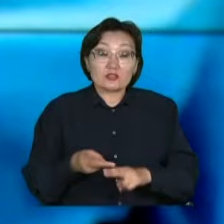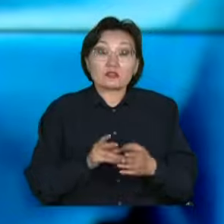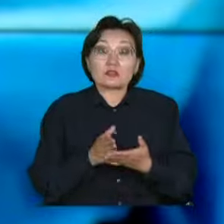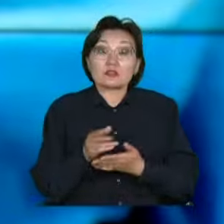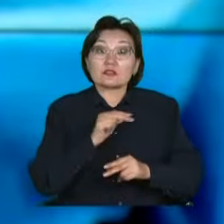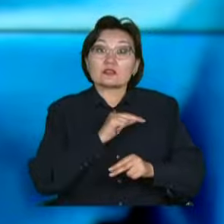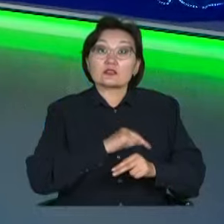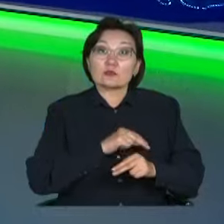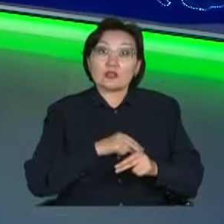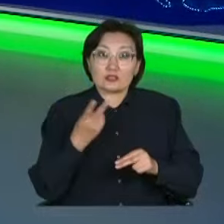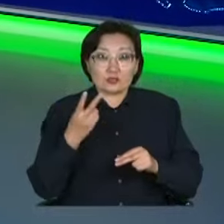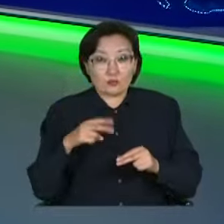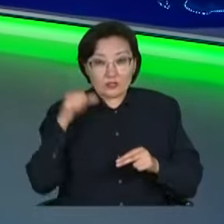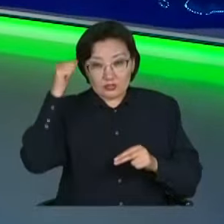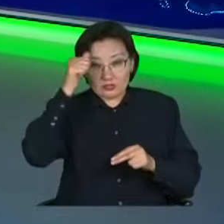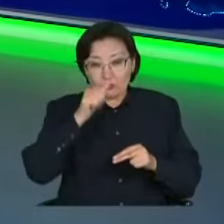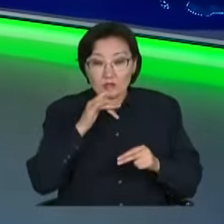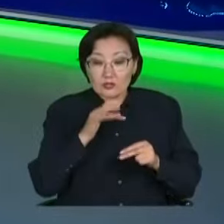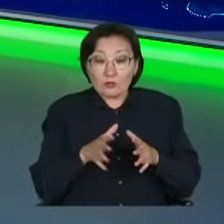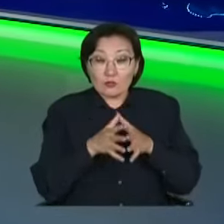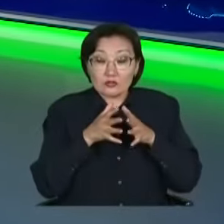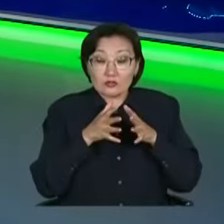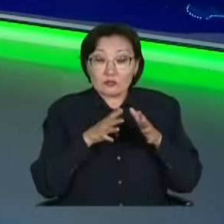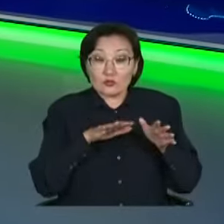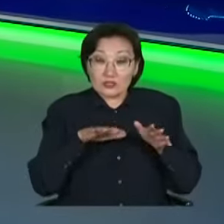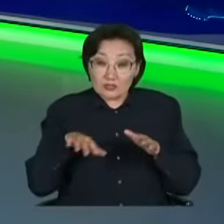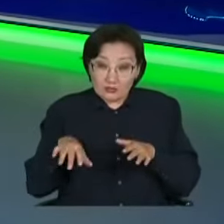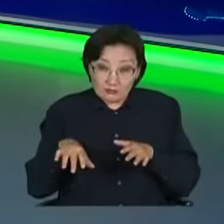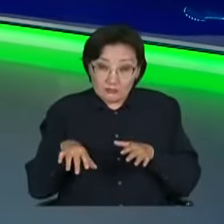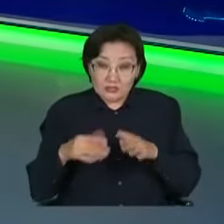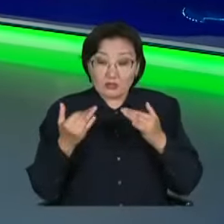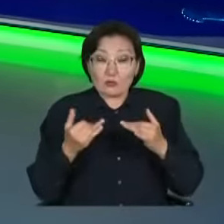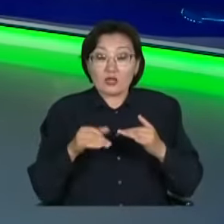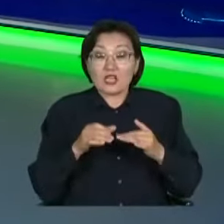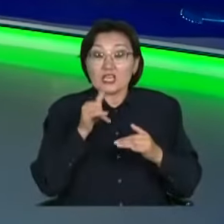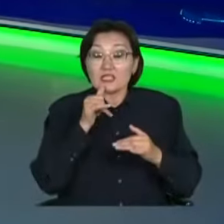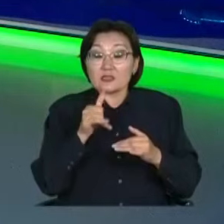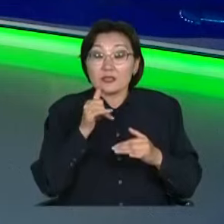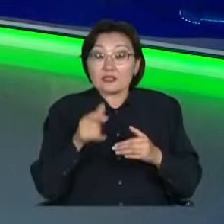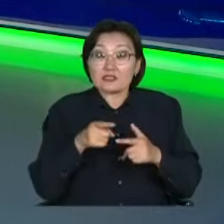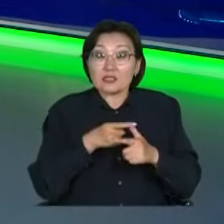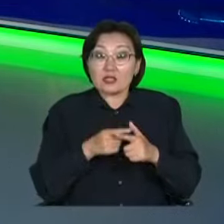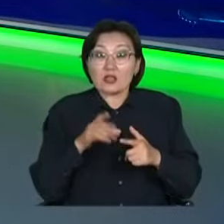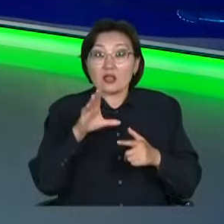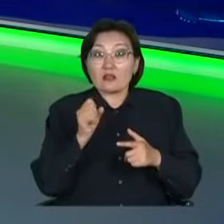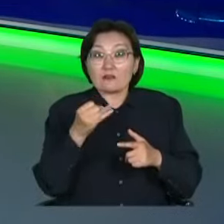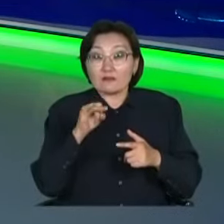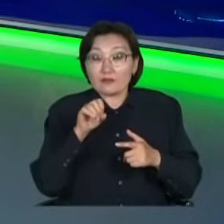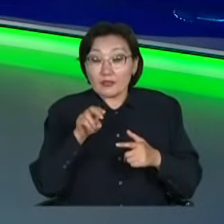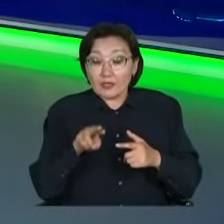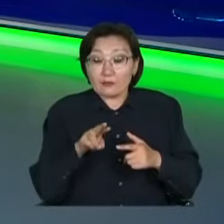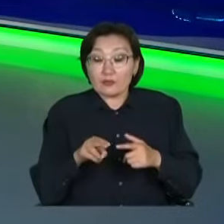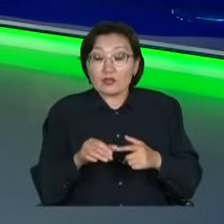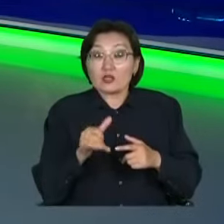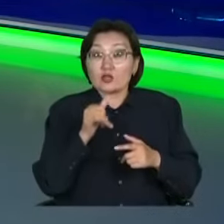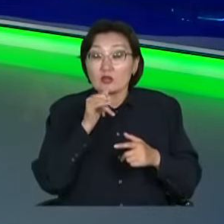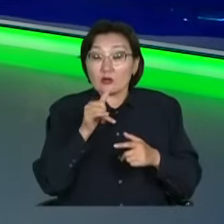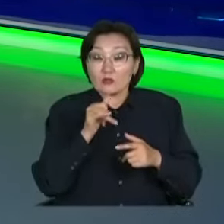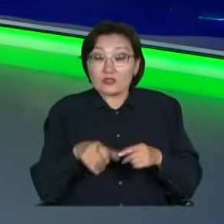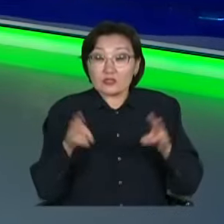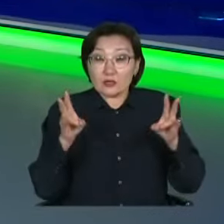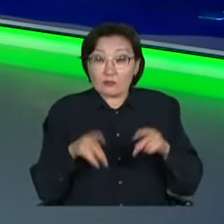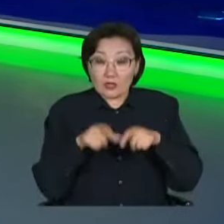істеп жүргеніңізге 20 жылдан асыпты. Жалпы темекіден немесе вейп өнімдерінен зардап шеккен азаматтарға ота